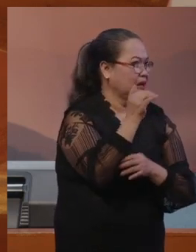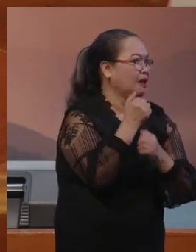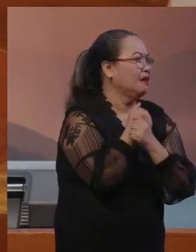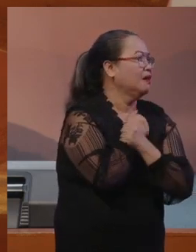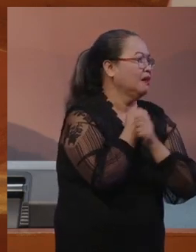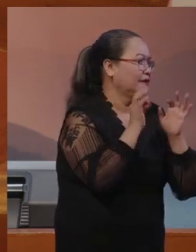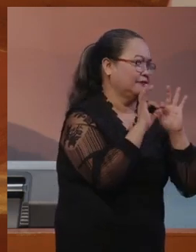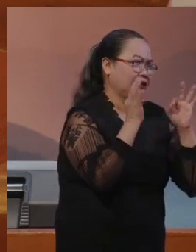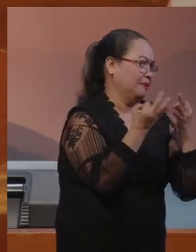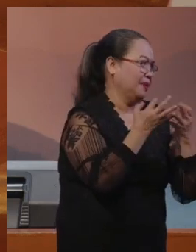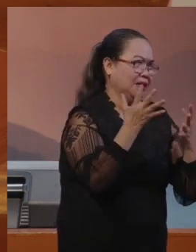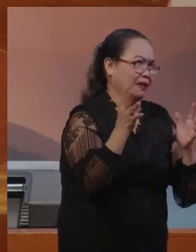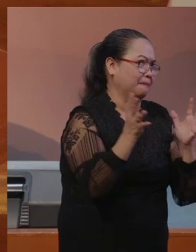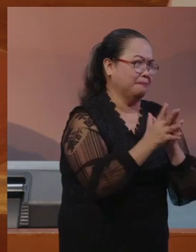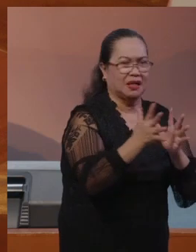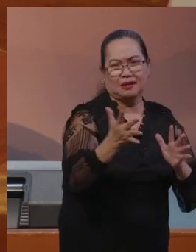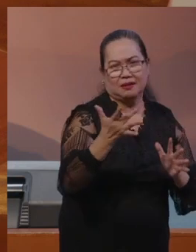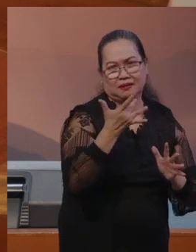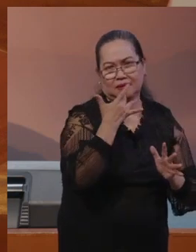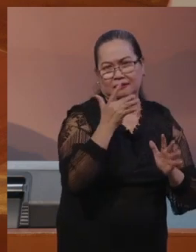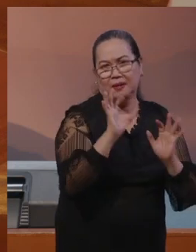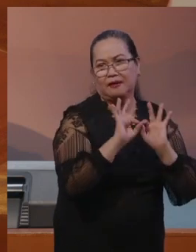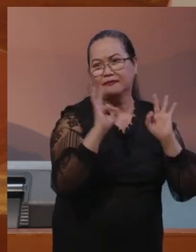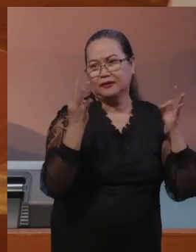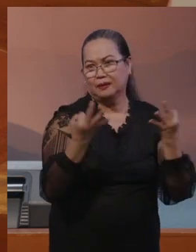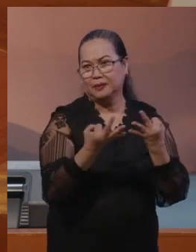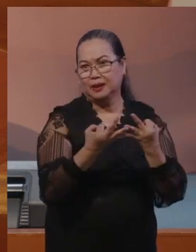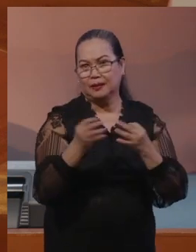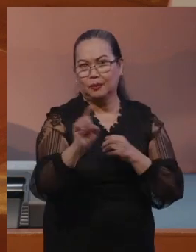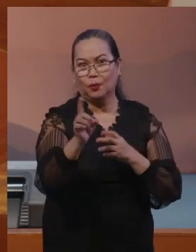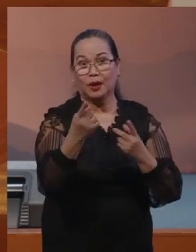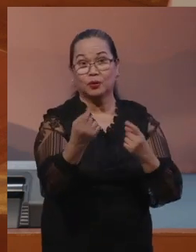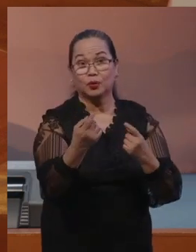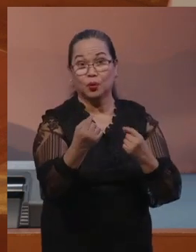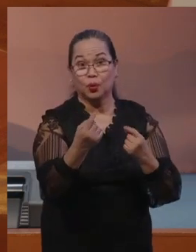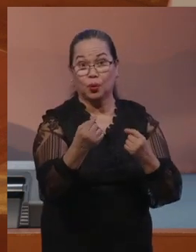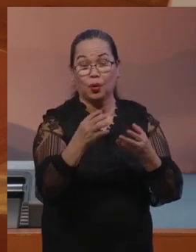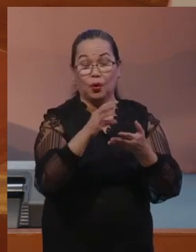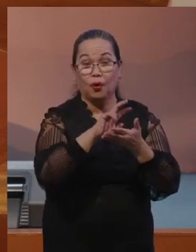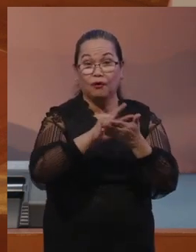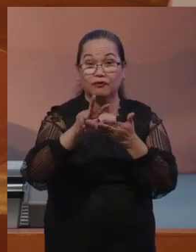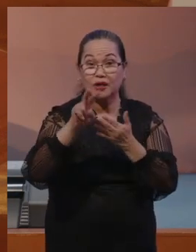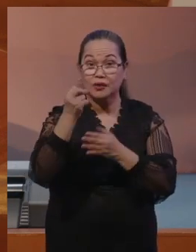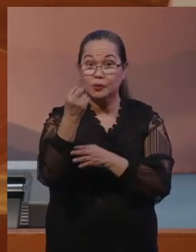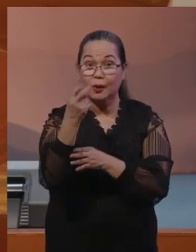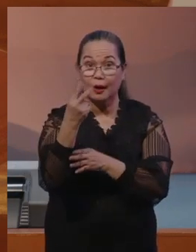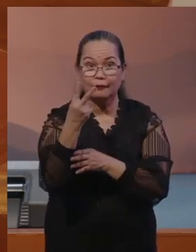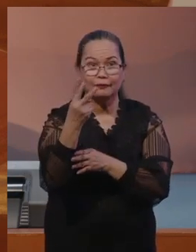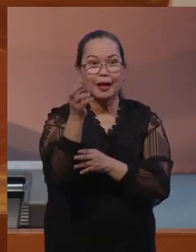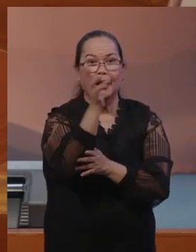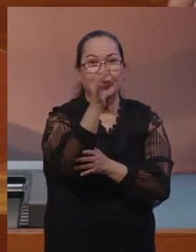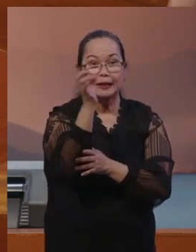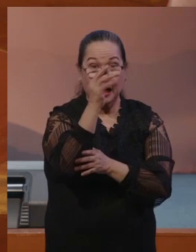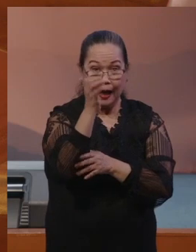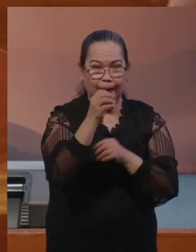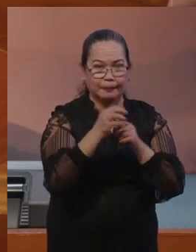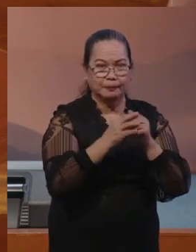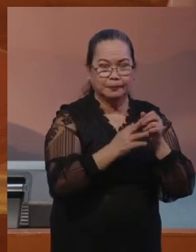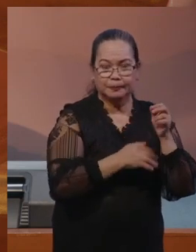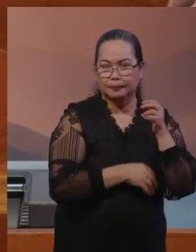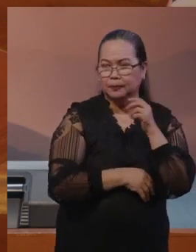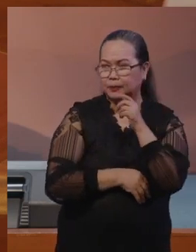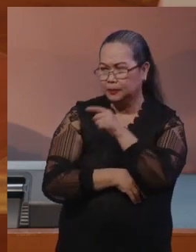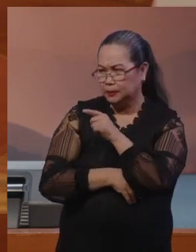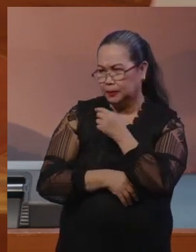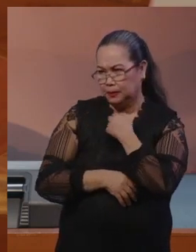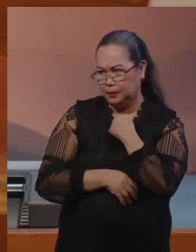pananampalataya sa pagliligtas ng Diyos. Tignan po natin yung kwento niya. Verse 12. Now then, please